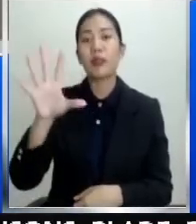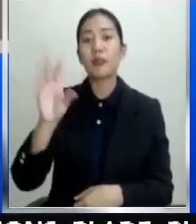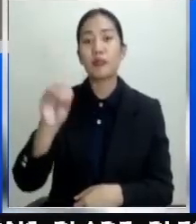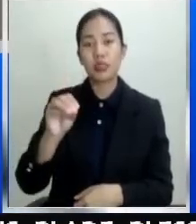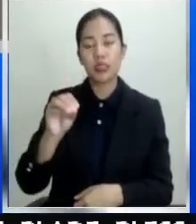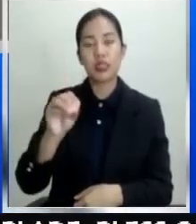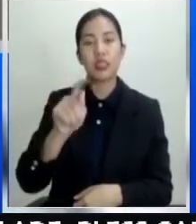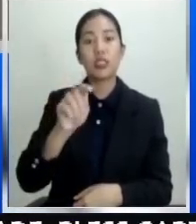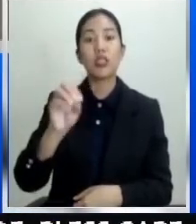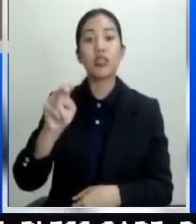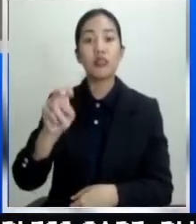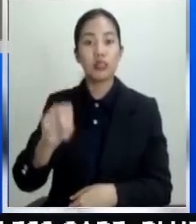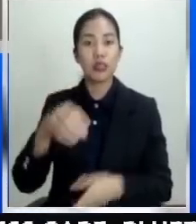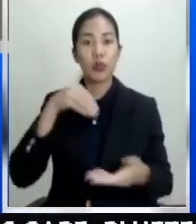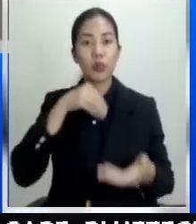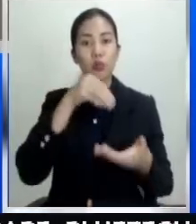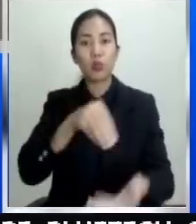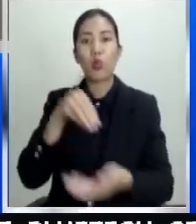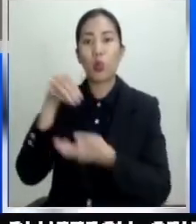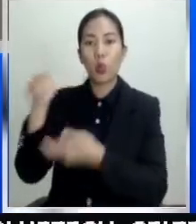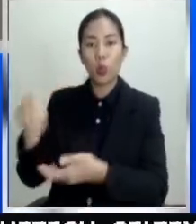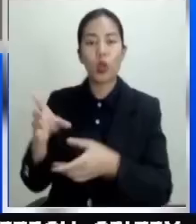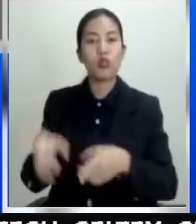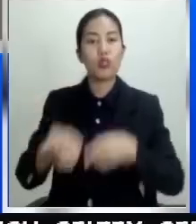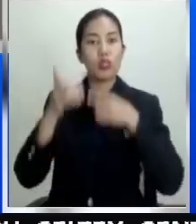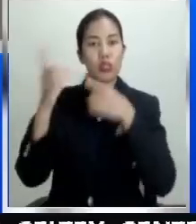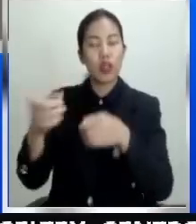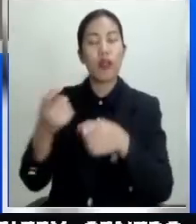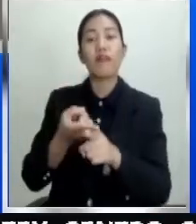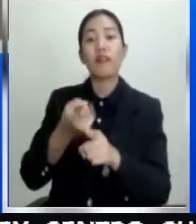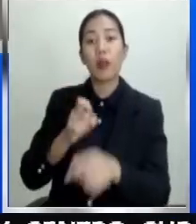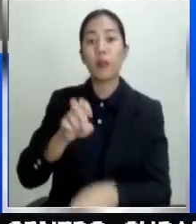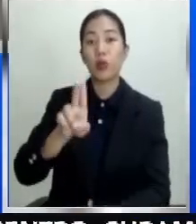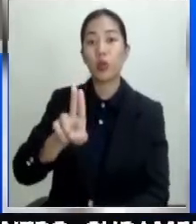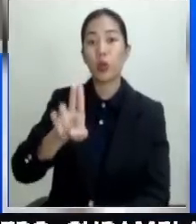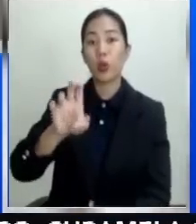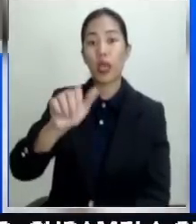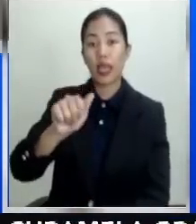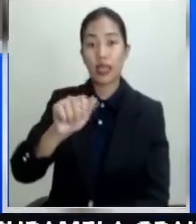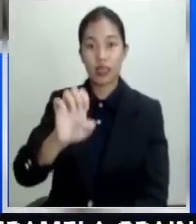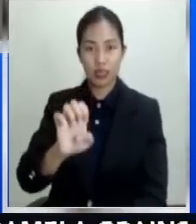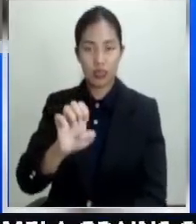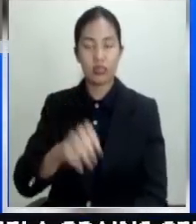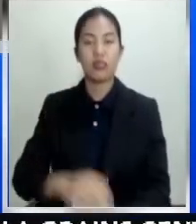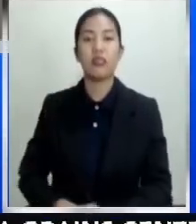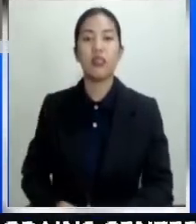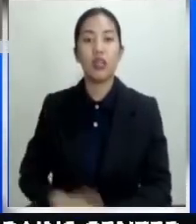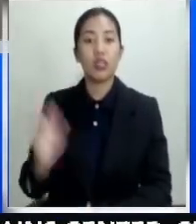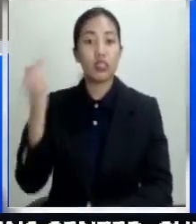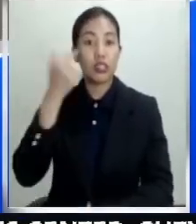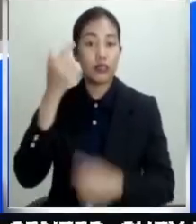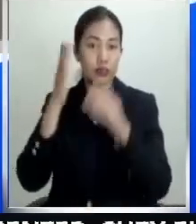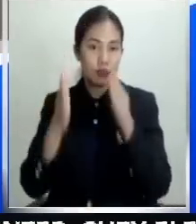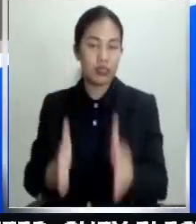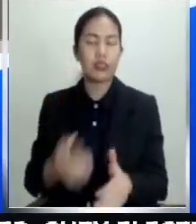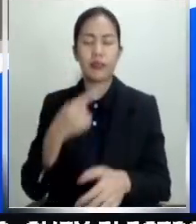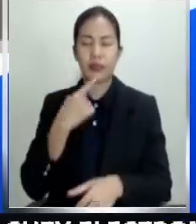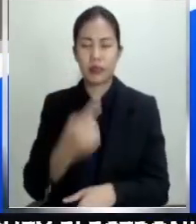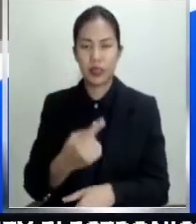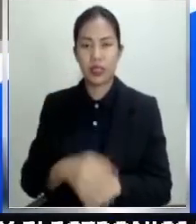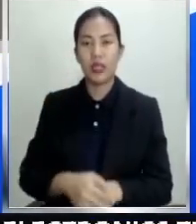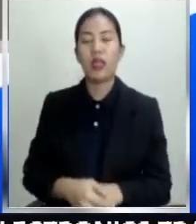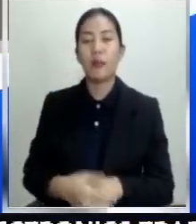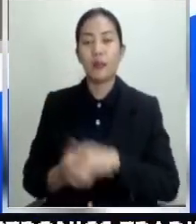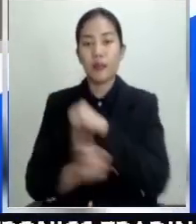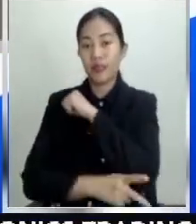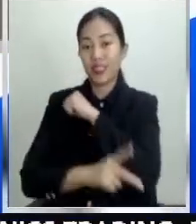na donasyon mula sa United Arab Emirates. Ayon kay Albay Governor Greg Slagman, pagtutulong-tulungan itong i-repack ng provincial government katulong